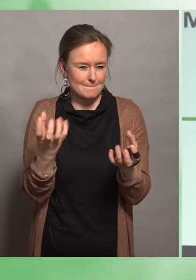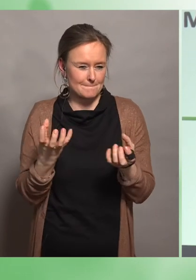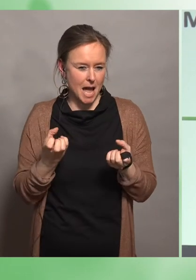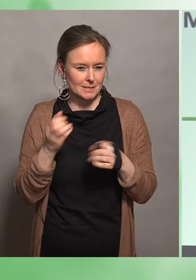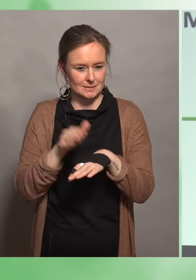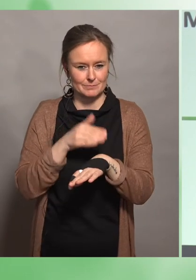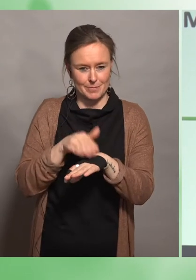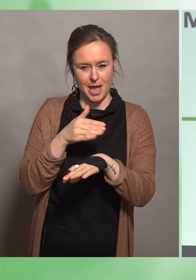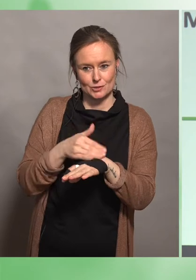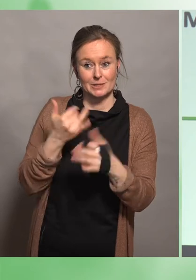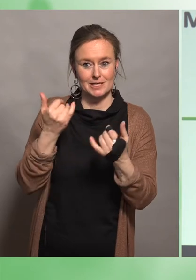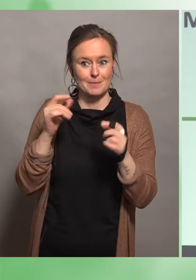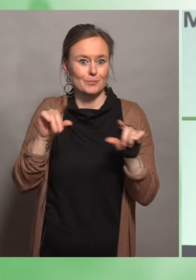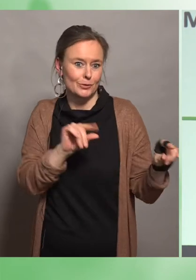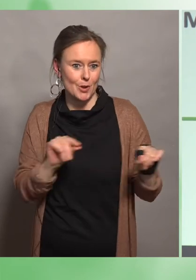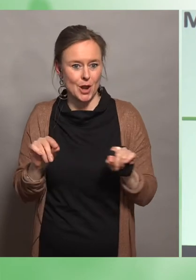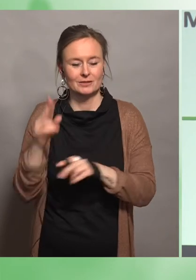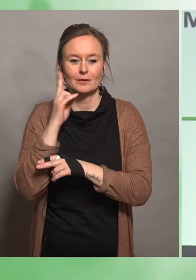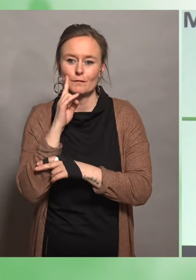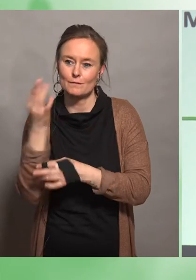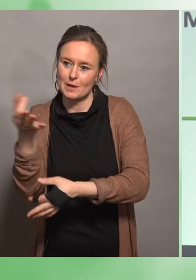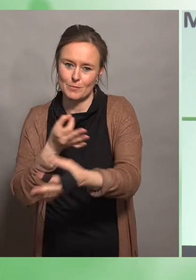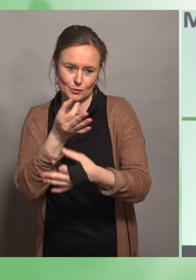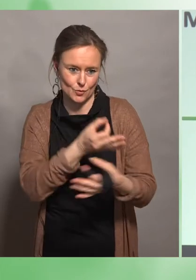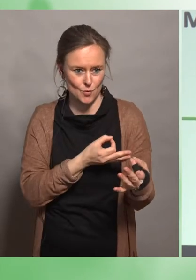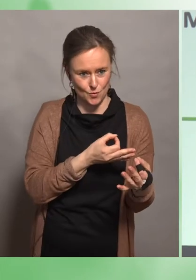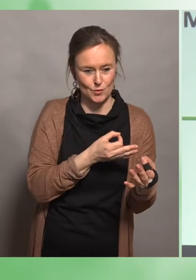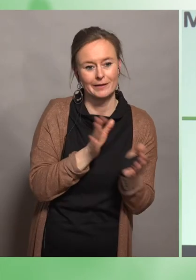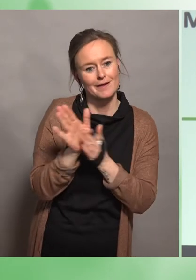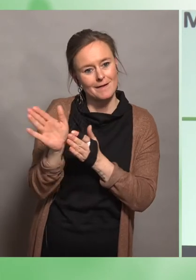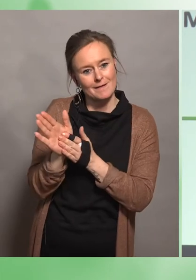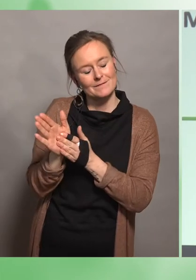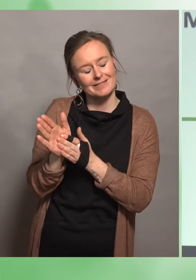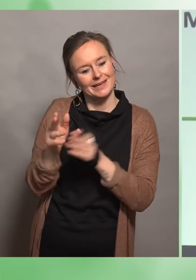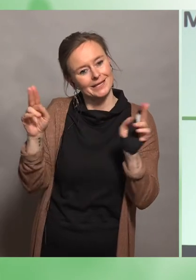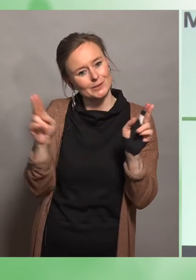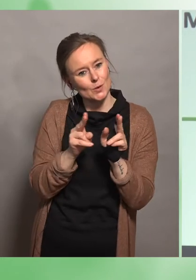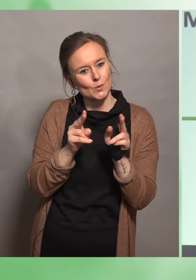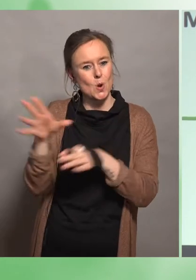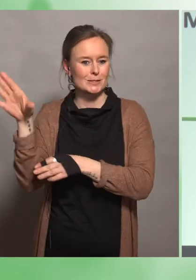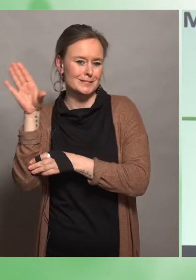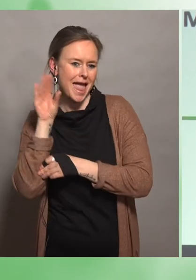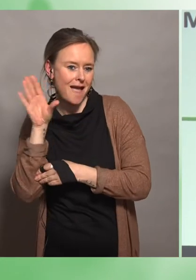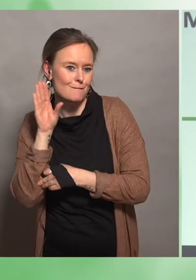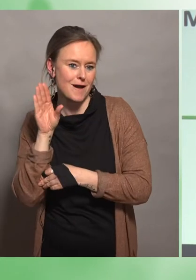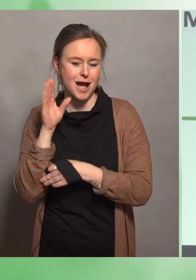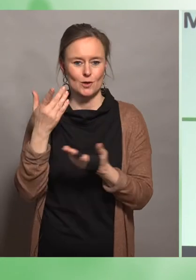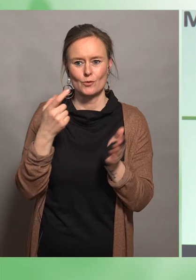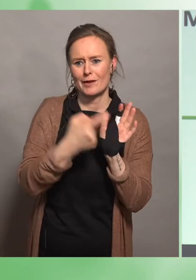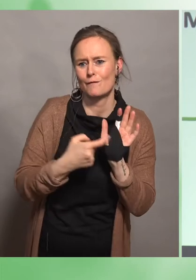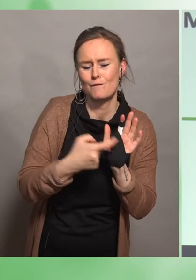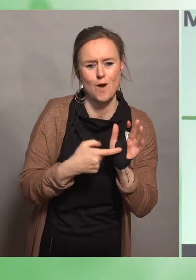zu uns heraus. Ich hole Vertreter dieser Firmen zu mir auf die Bühne. Und sie werden uns ihre Erfahrungen, ihre Learnings, natürlich auch die